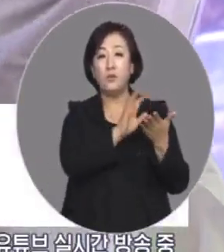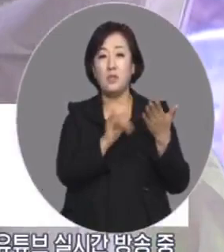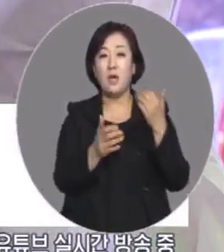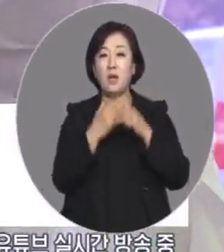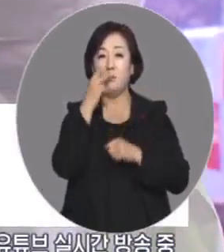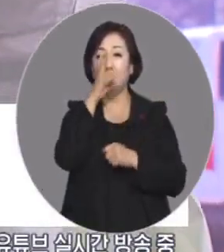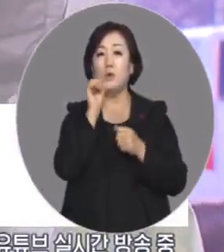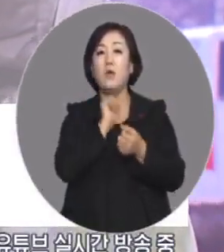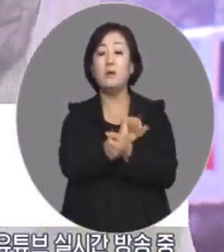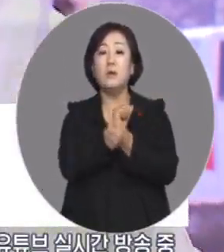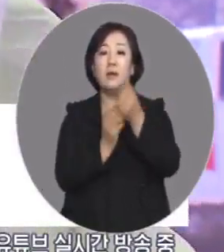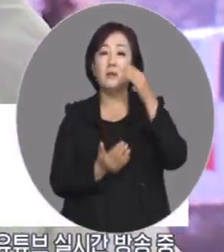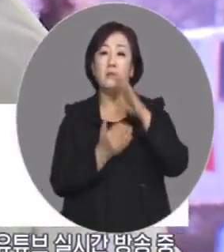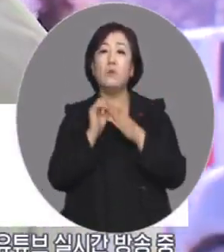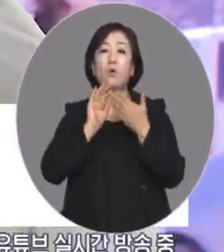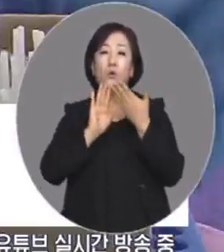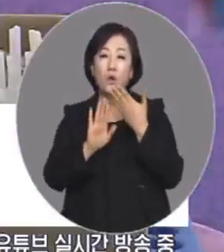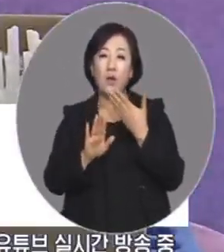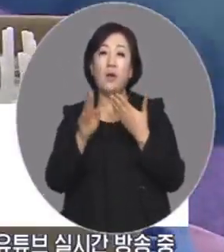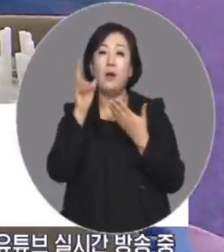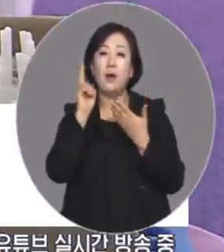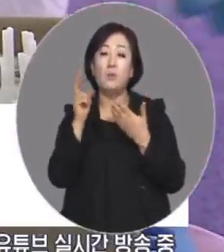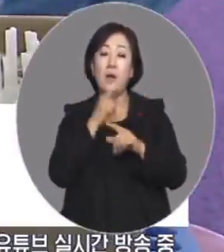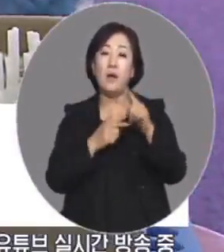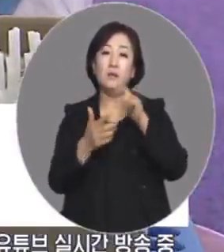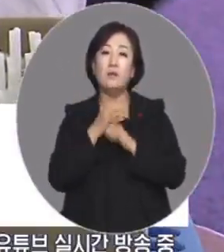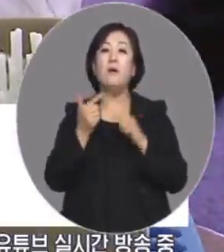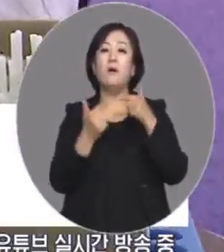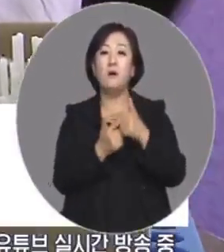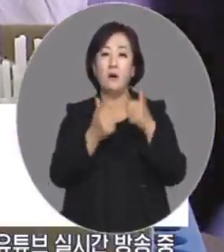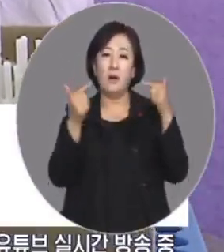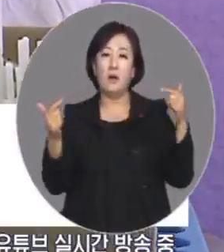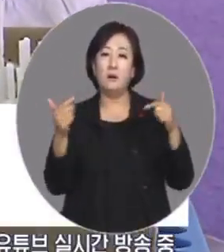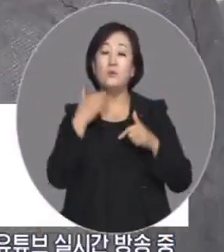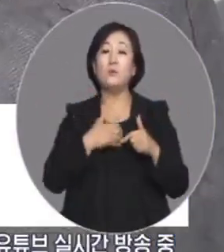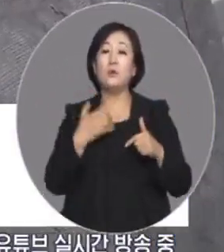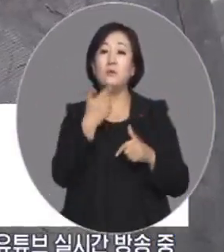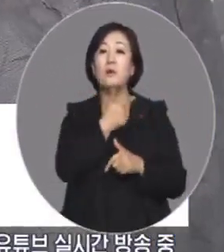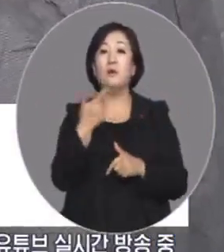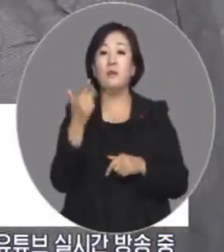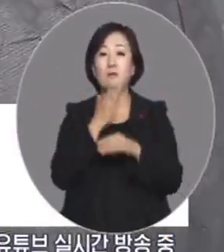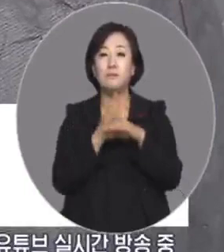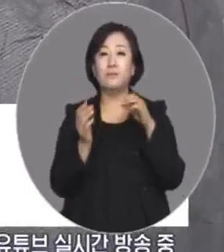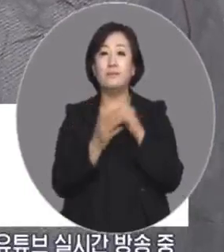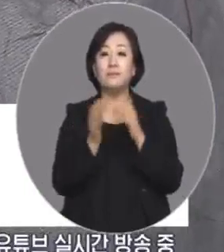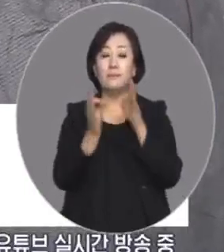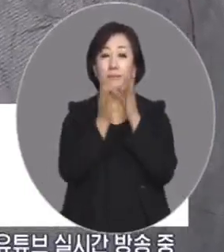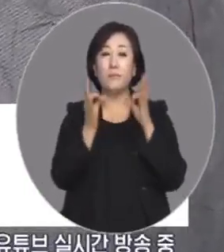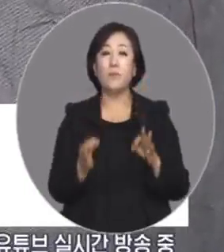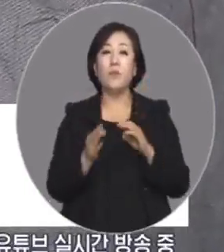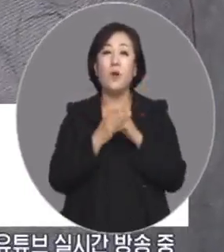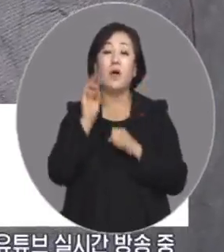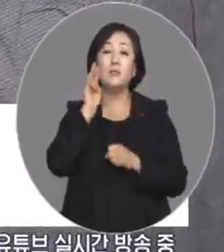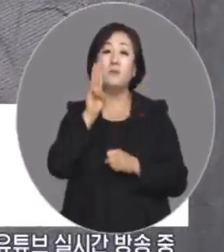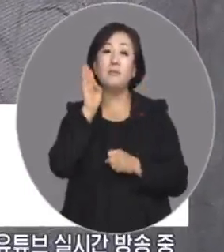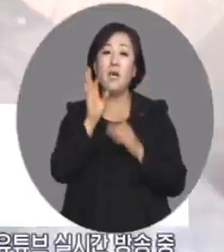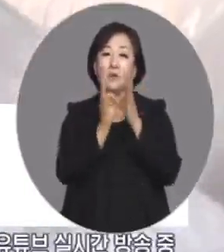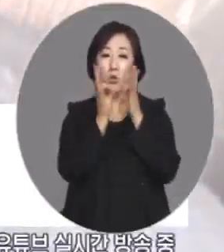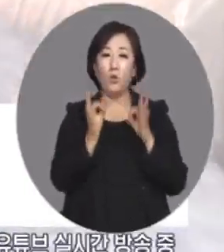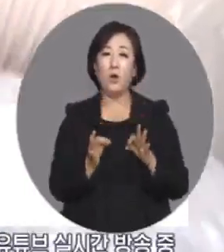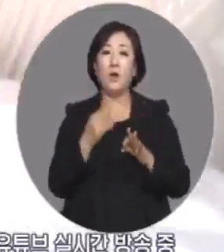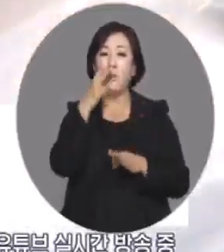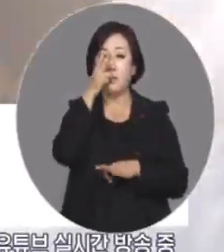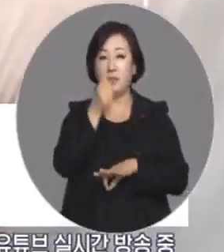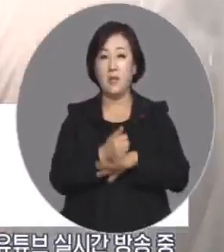발생하고 있지만 수개월 내에 오미크론이 우세종이 될 것으로 보고 있습니다. 다만 그동안 사나흘이 걸리던 오미크론